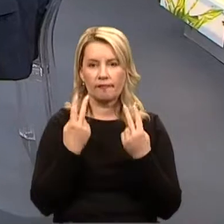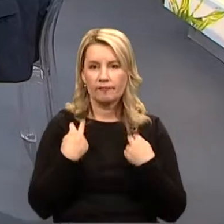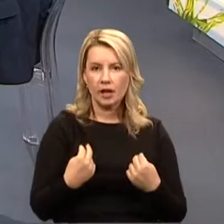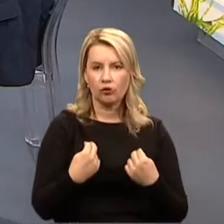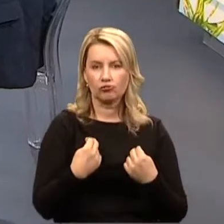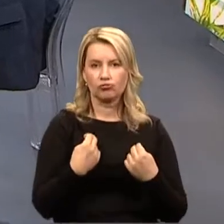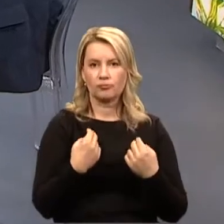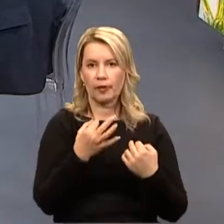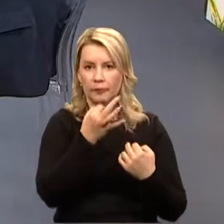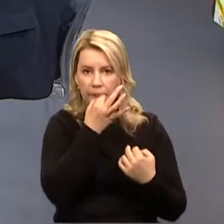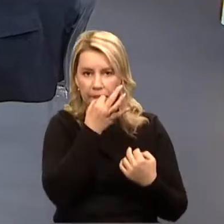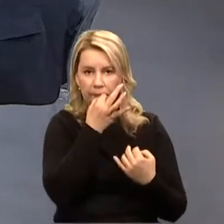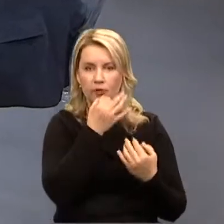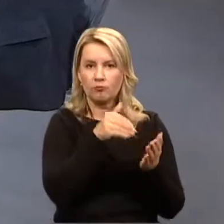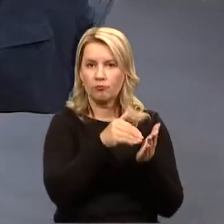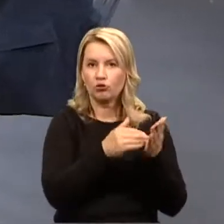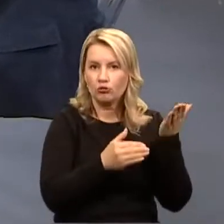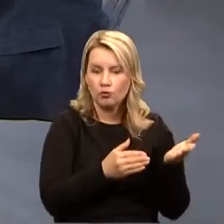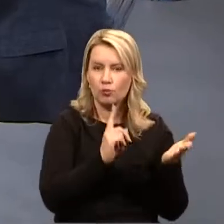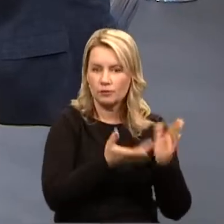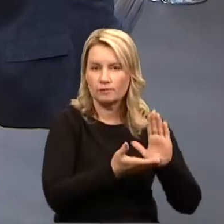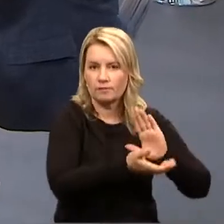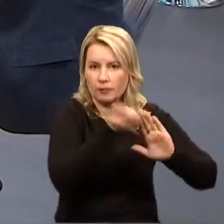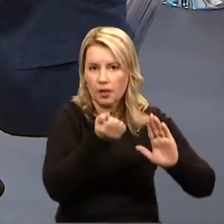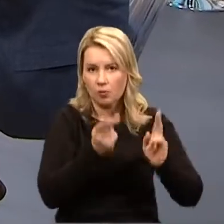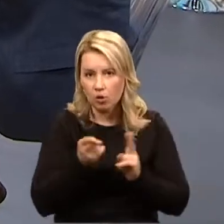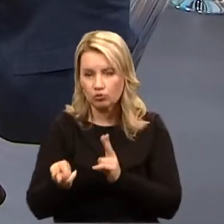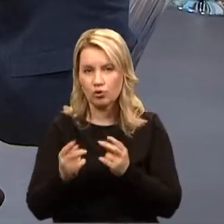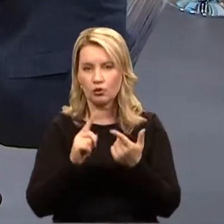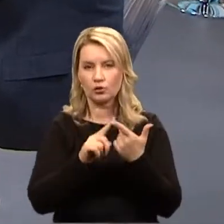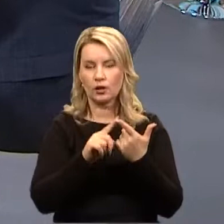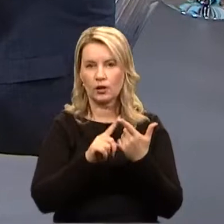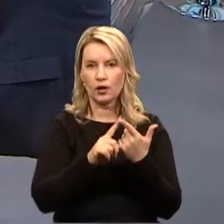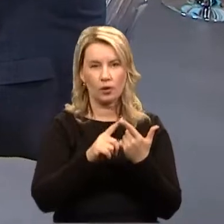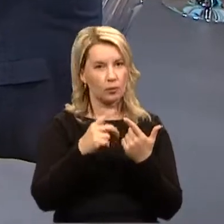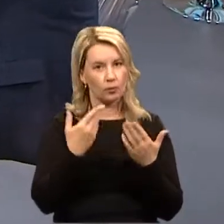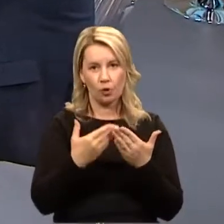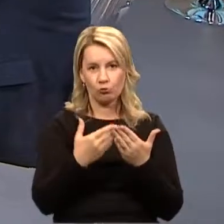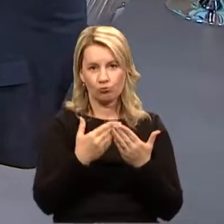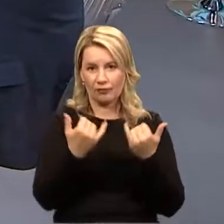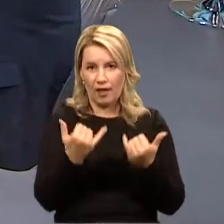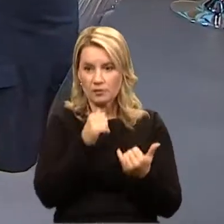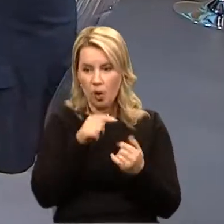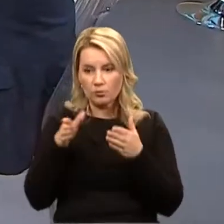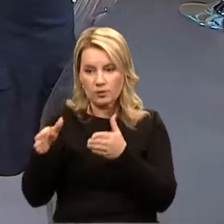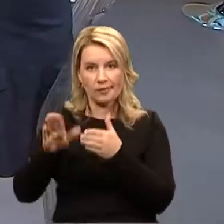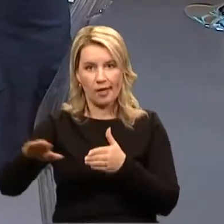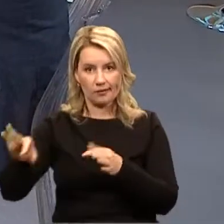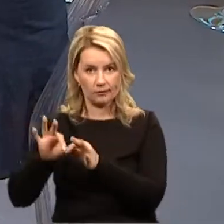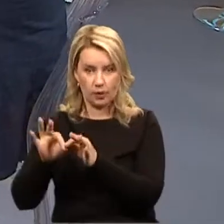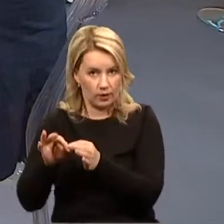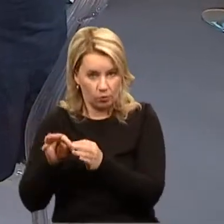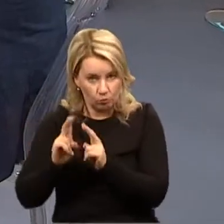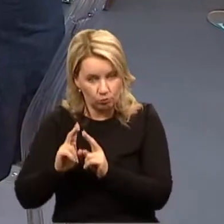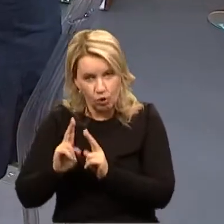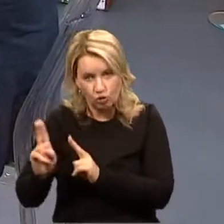dříve, protože budou důležitější věci, než spořit dětem. Mm-hmm. Takže je toho spousta.